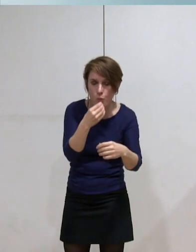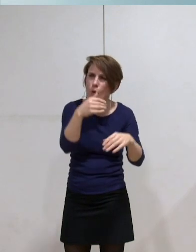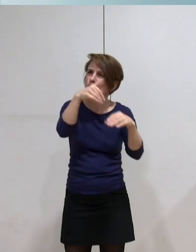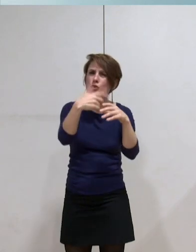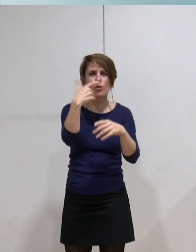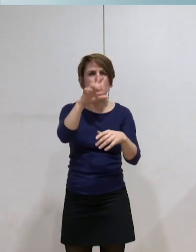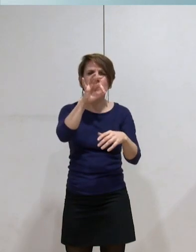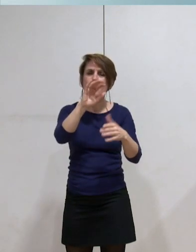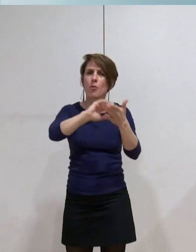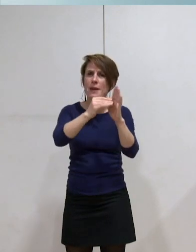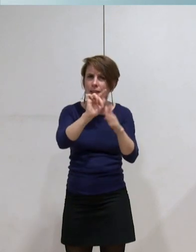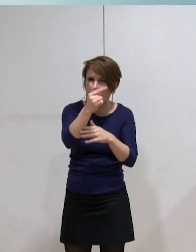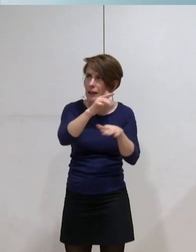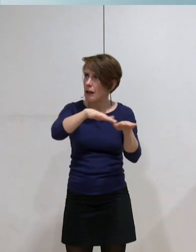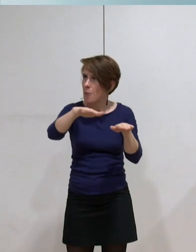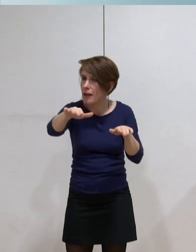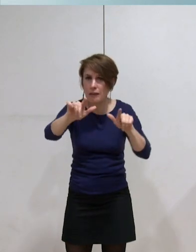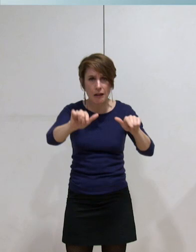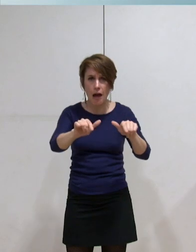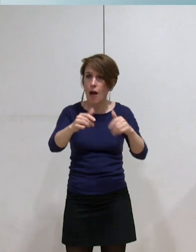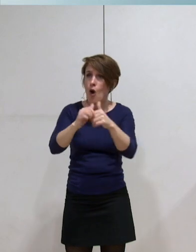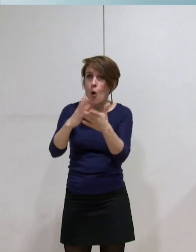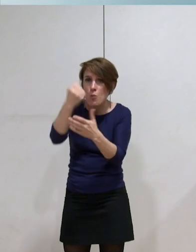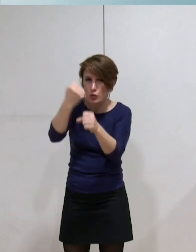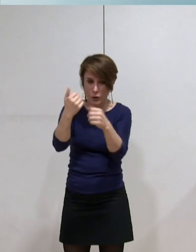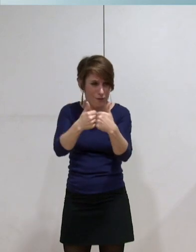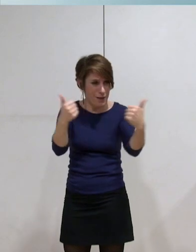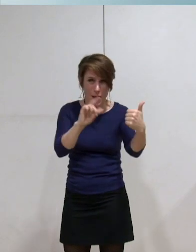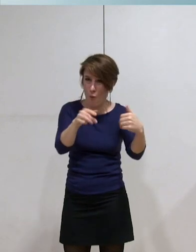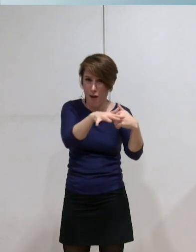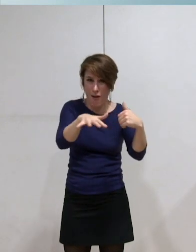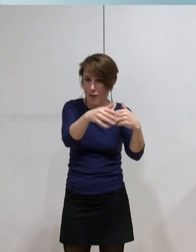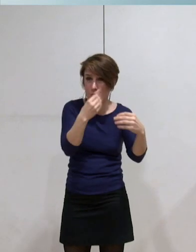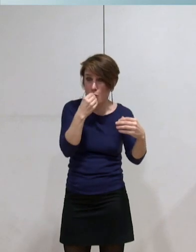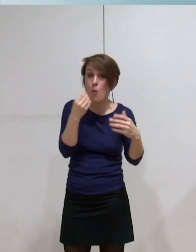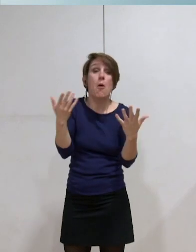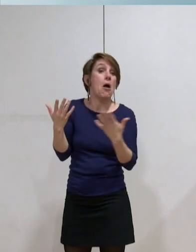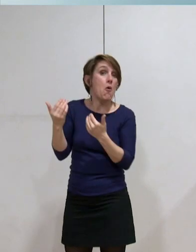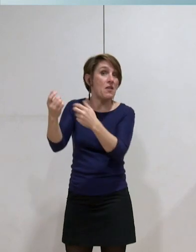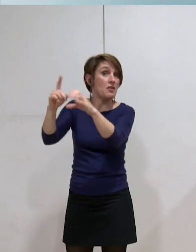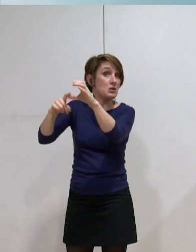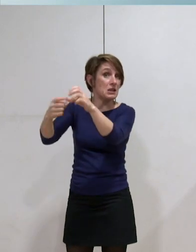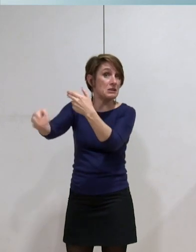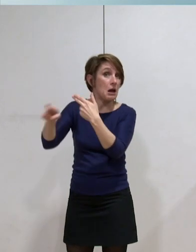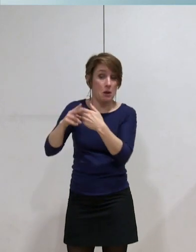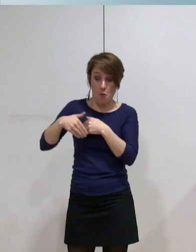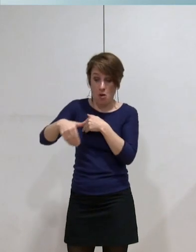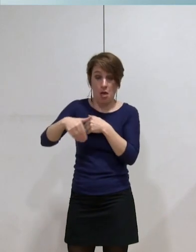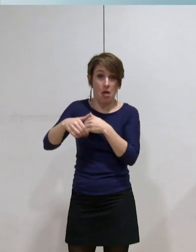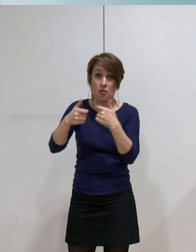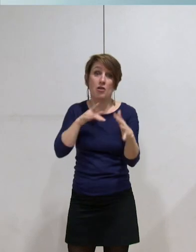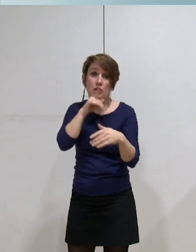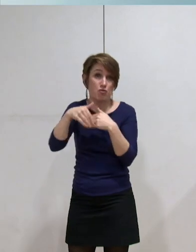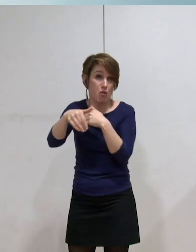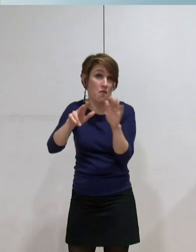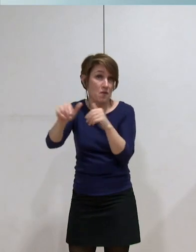à un parking pas très loin de la Bourse du Travail et le syndicat doit nous donner une réponse dans les dans les jours qui